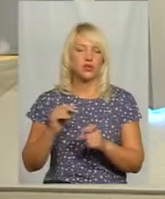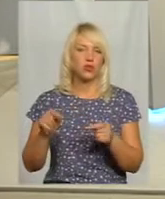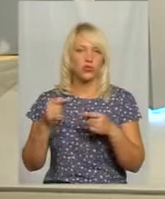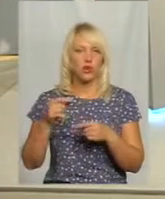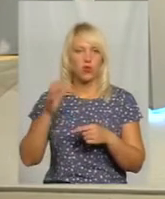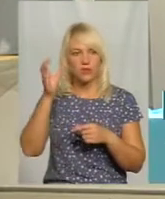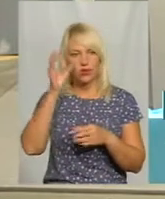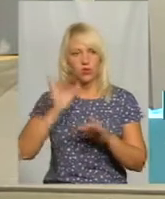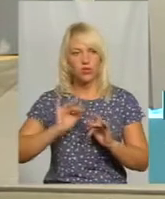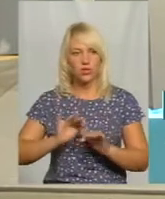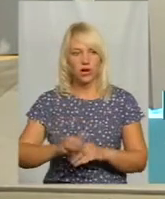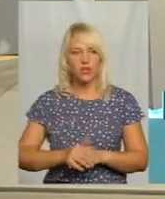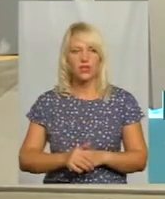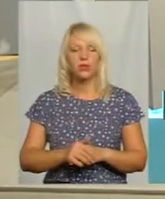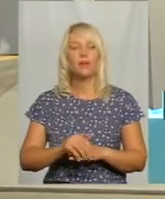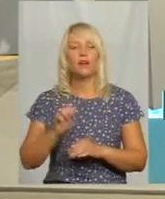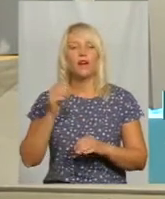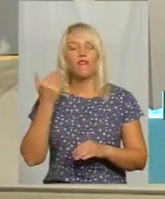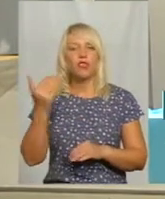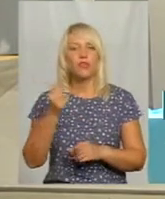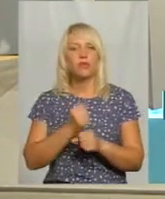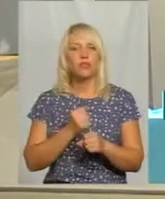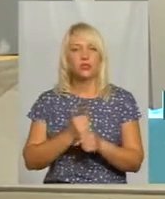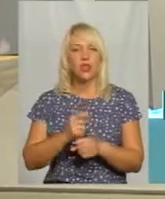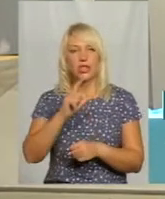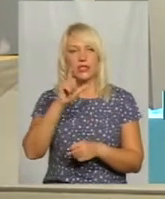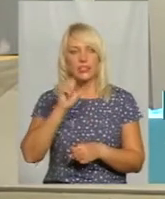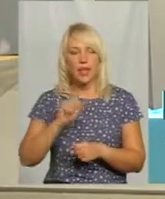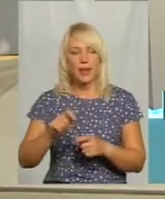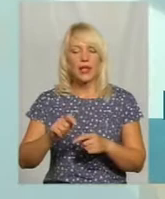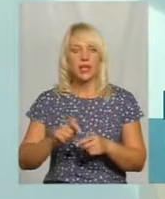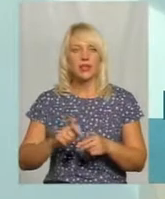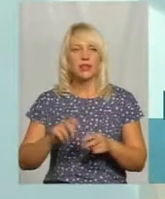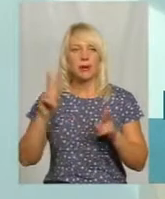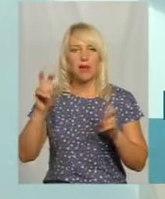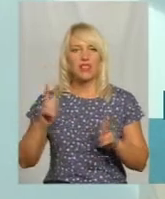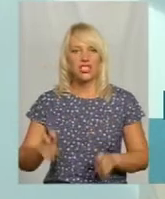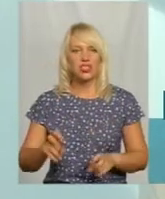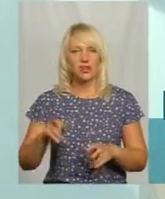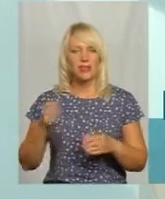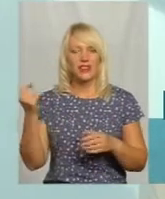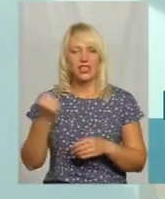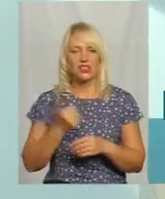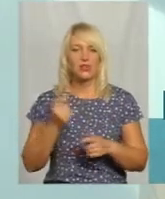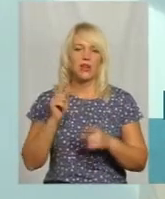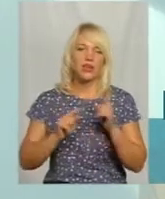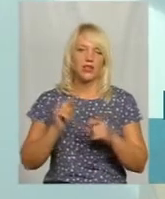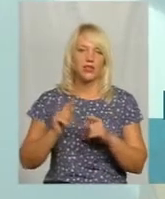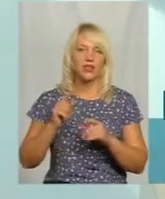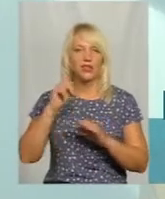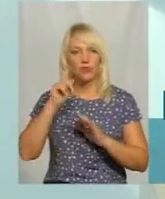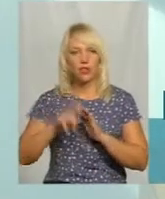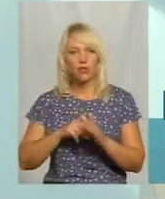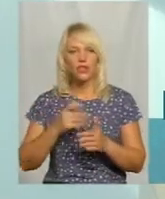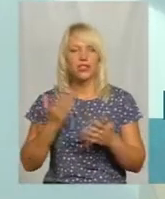освітню діяльність. Вони працювали за тематичними тижнями, іноді довідувалися про те, які ці тижні, вже